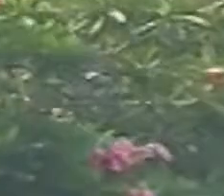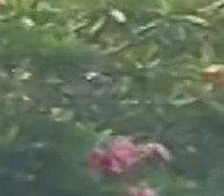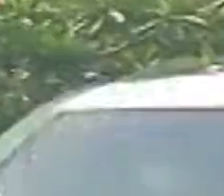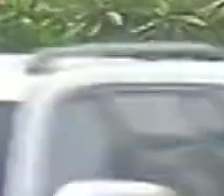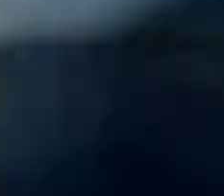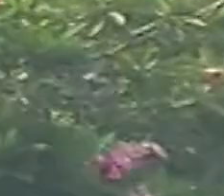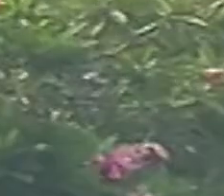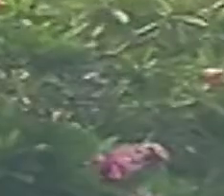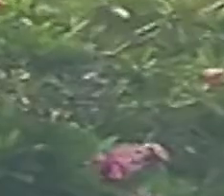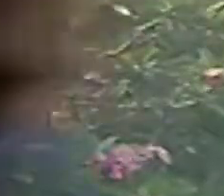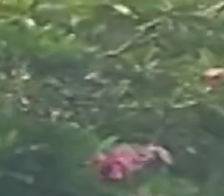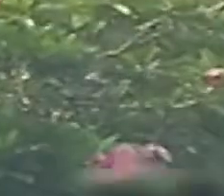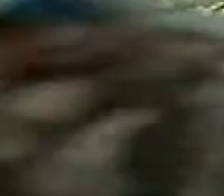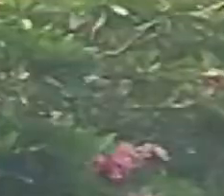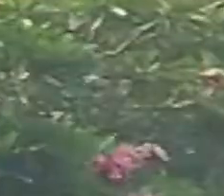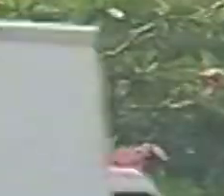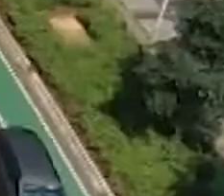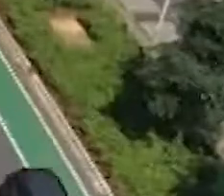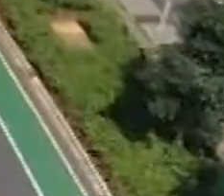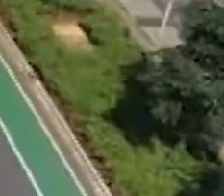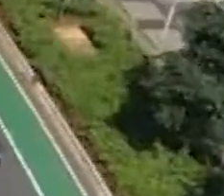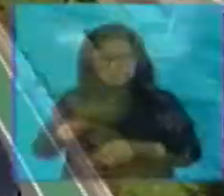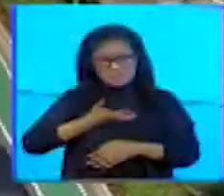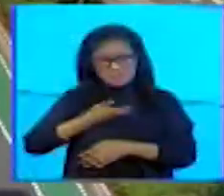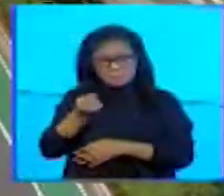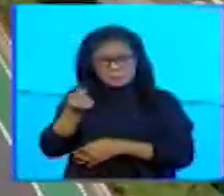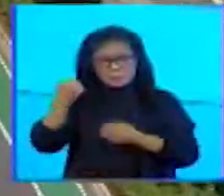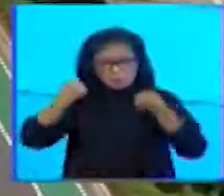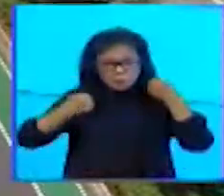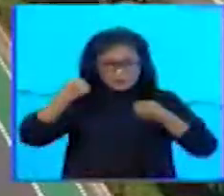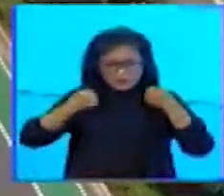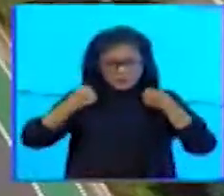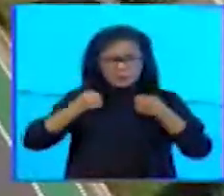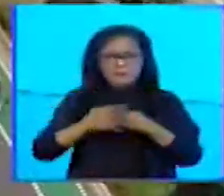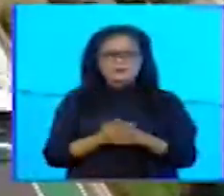Kini saat yang tepat bagi Anda yang akan membeli kendaraan. Dari Jakarta, Harjo Patmo melaporkan.